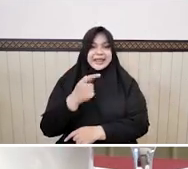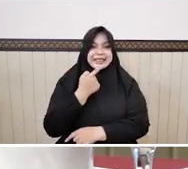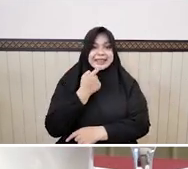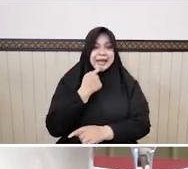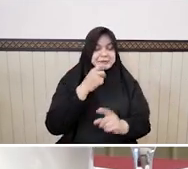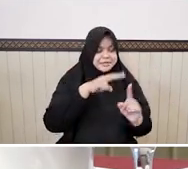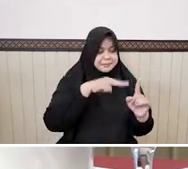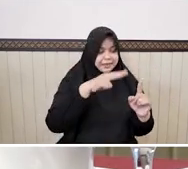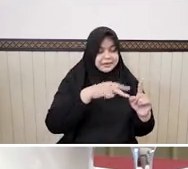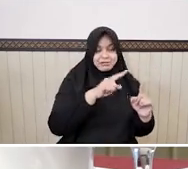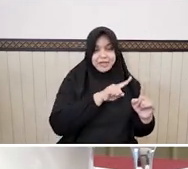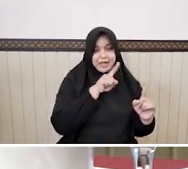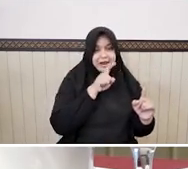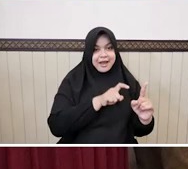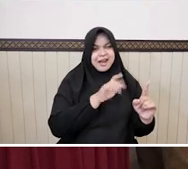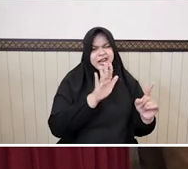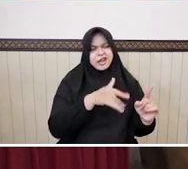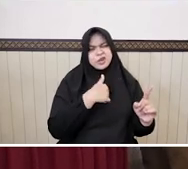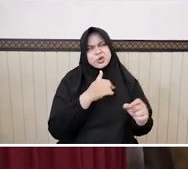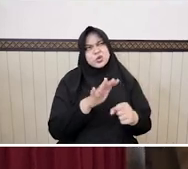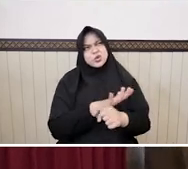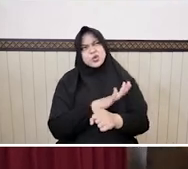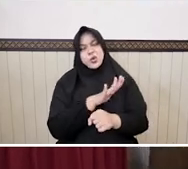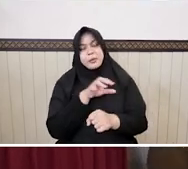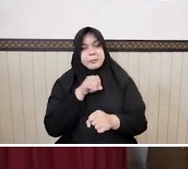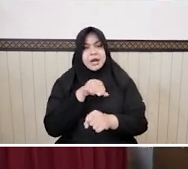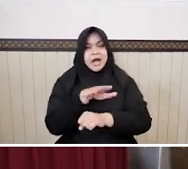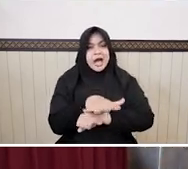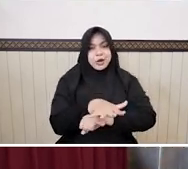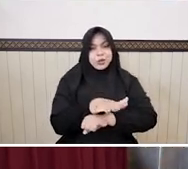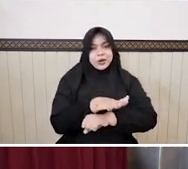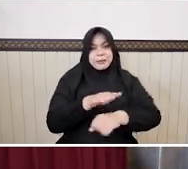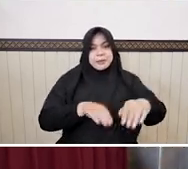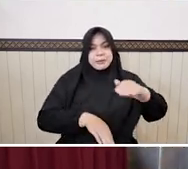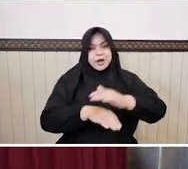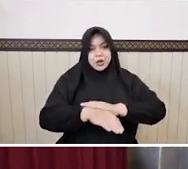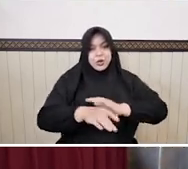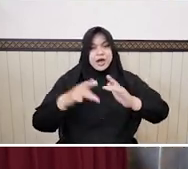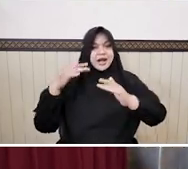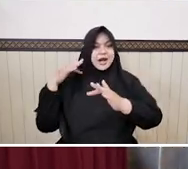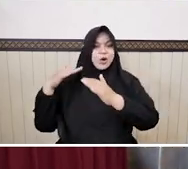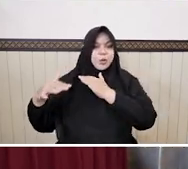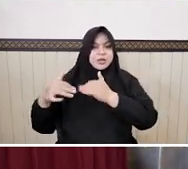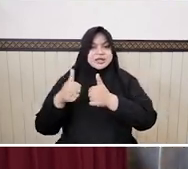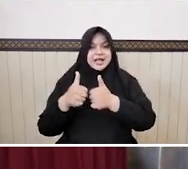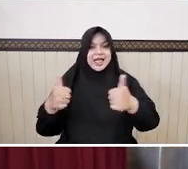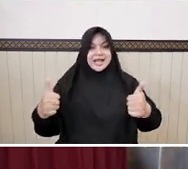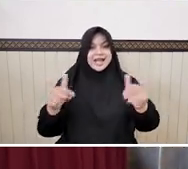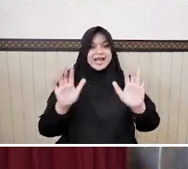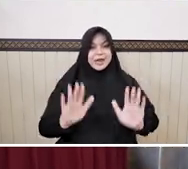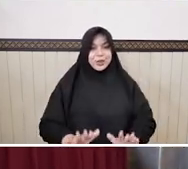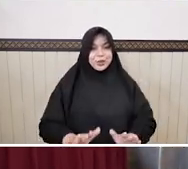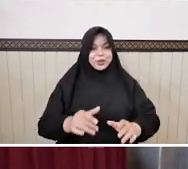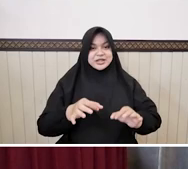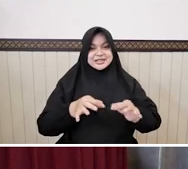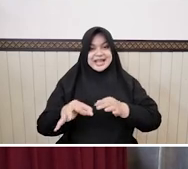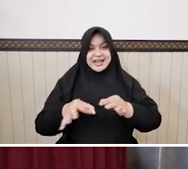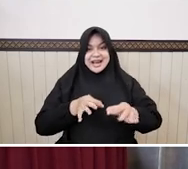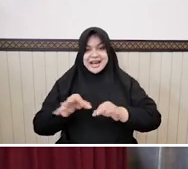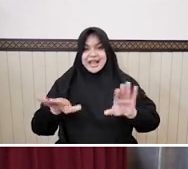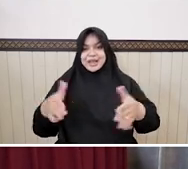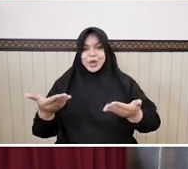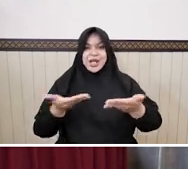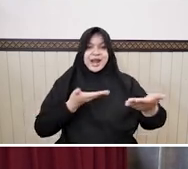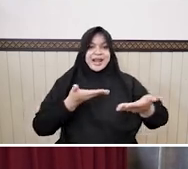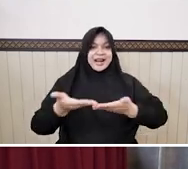perspektif-perspektif ini cukup mempengaruhi soal pemenuhan akomodasi yang layak baik itu sarana prasarana maupun